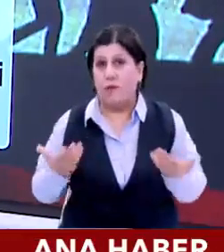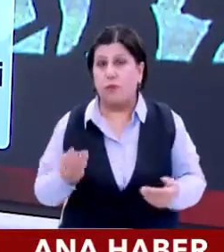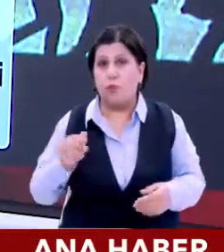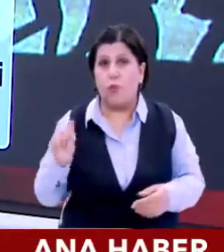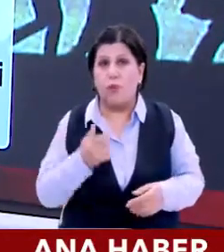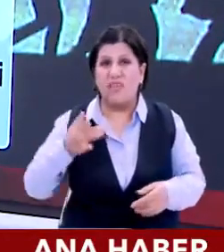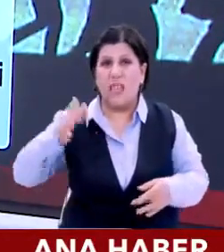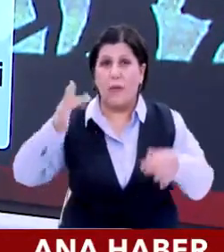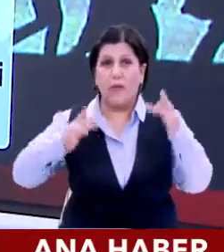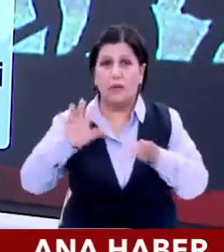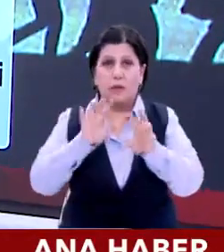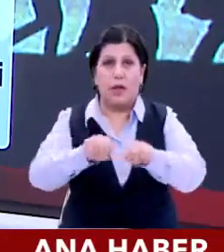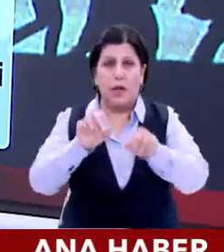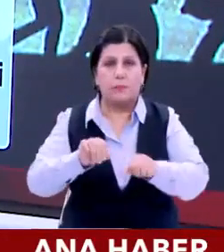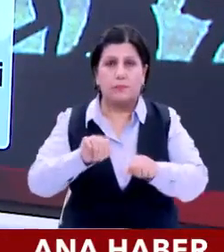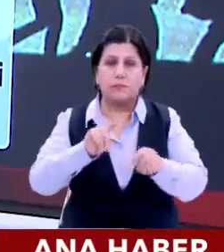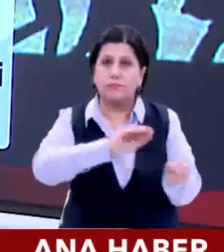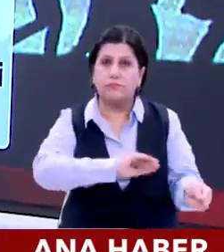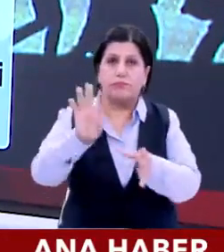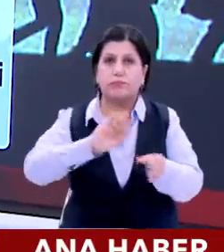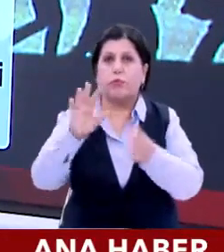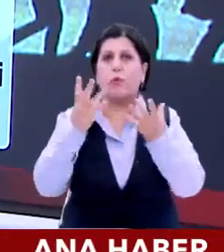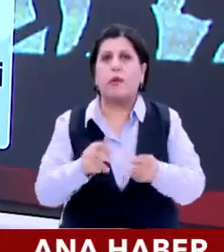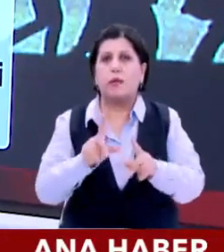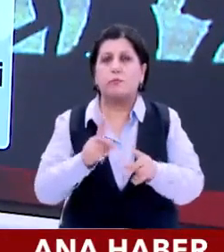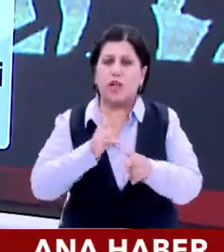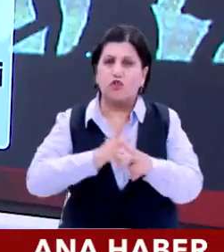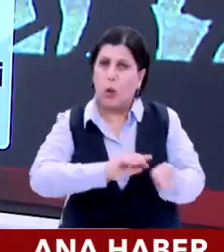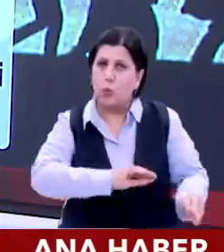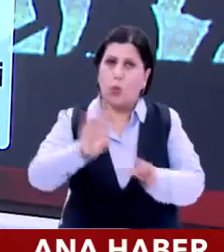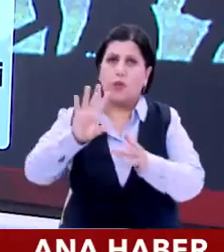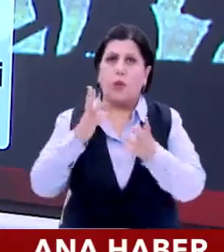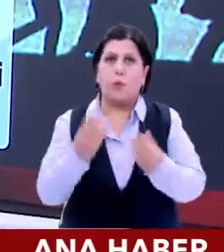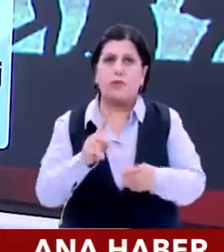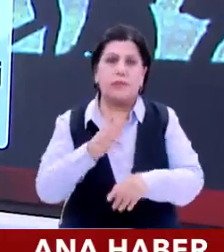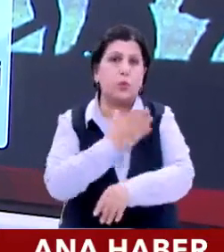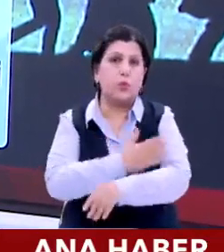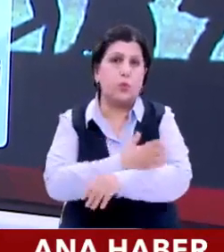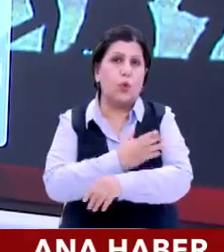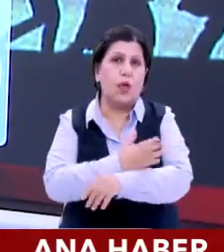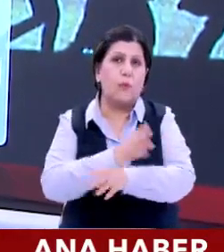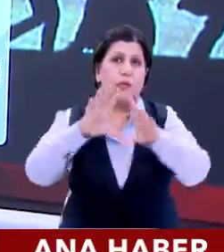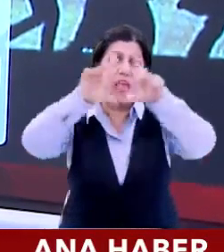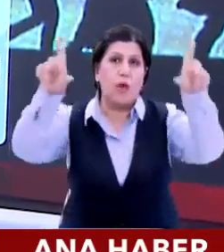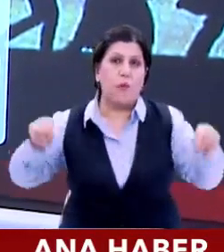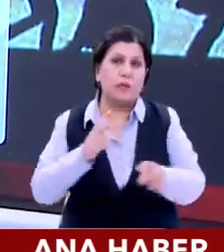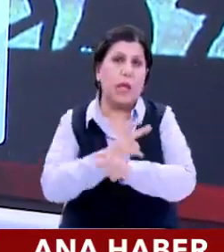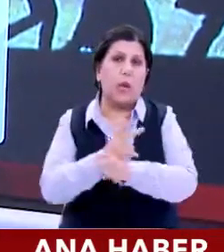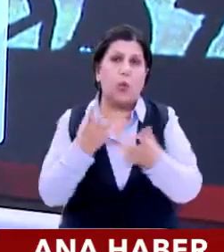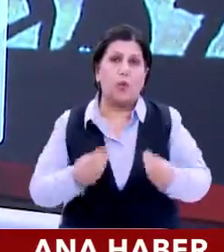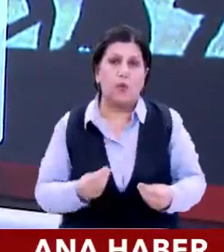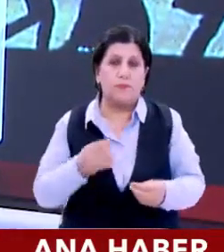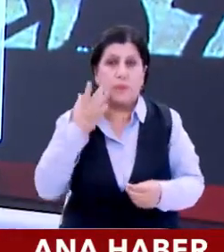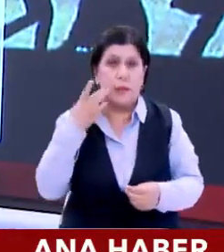ve bu yabancıların yakalandıkları anda Deport edilmeleri gerekiyor hemen gönderilmeleri gerekiyor ülkenin demografisi de tehlikeye girer bakın net